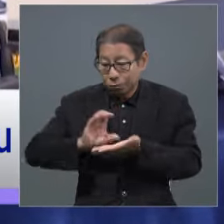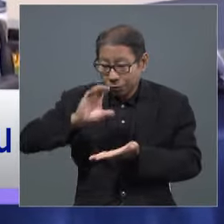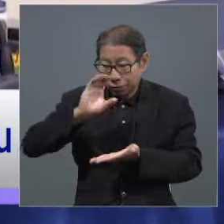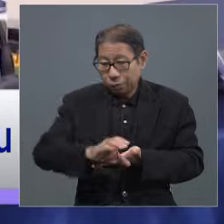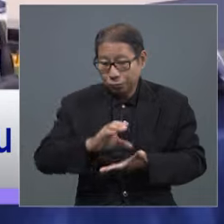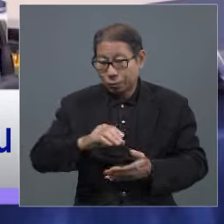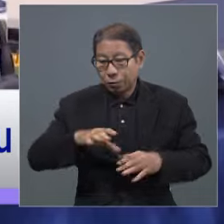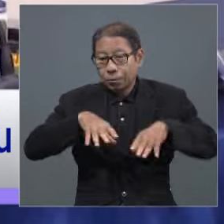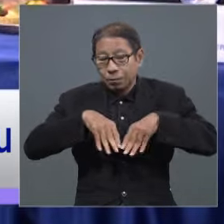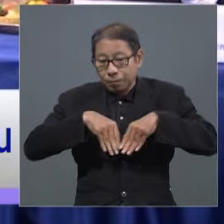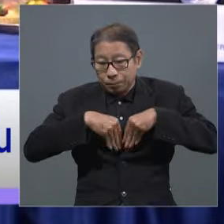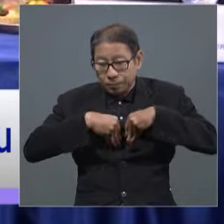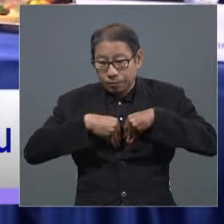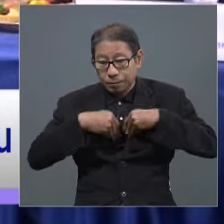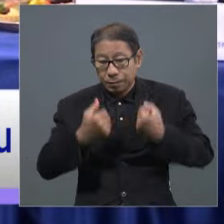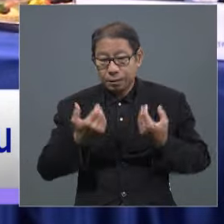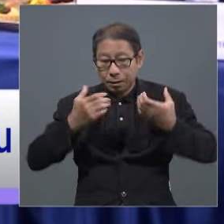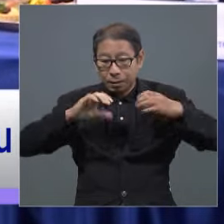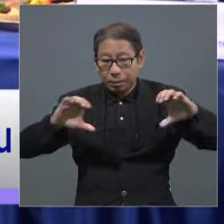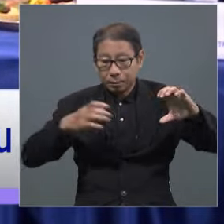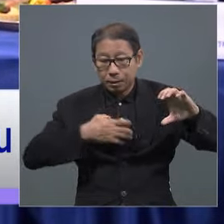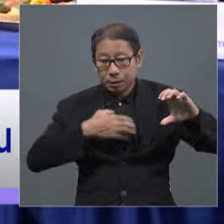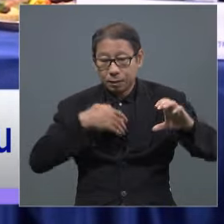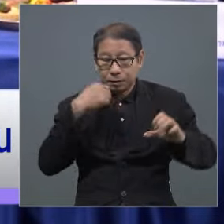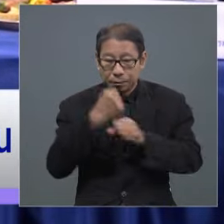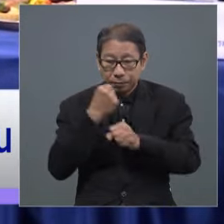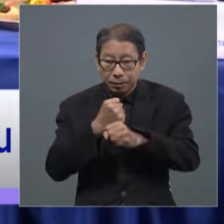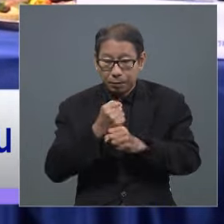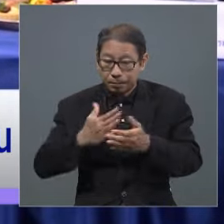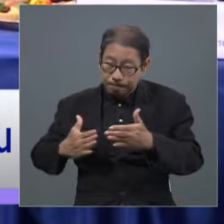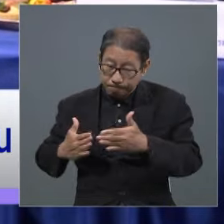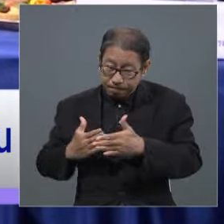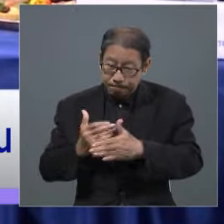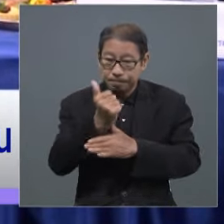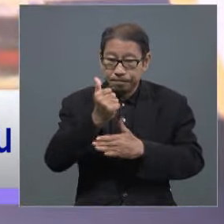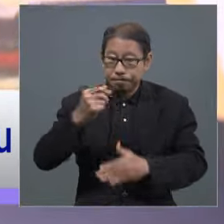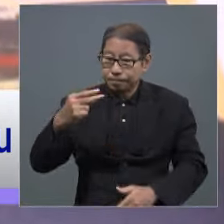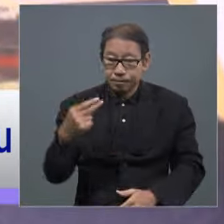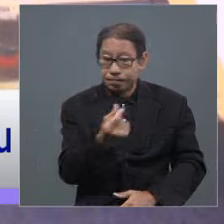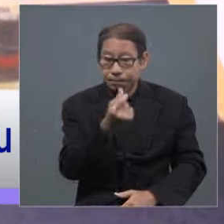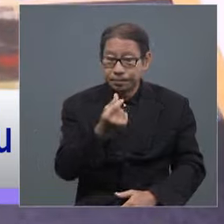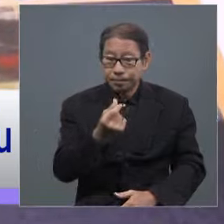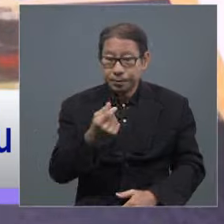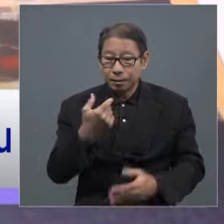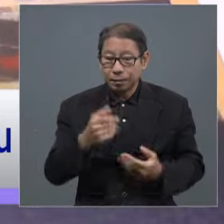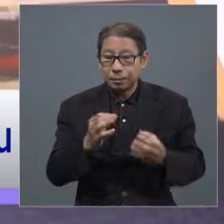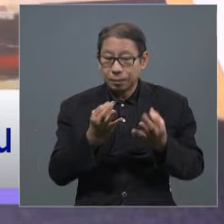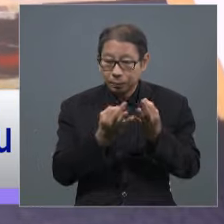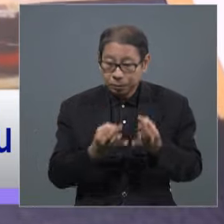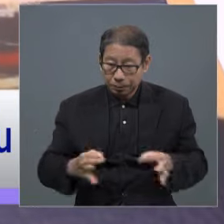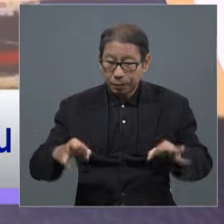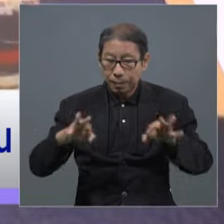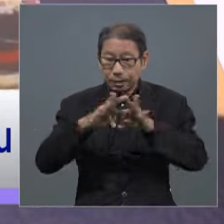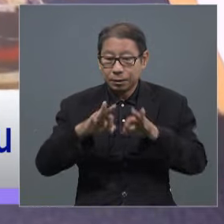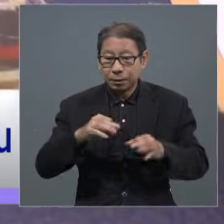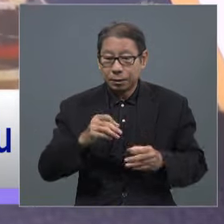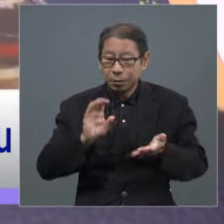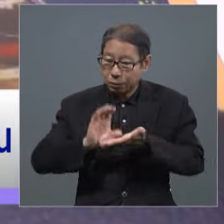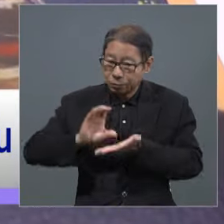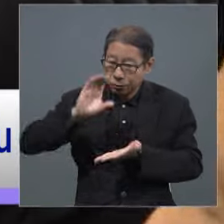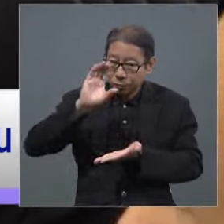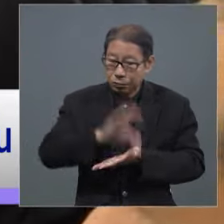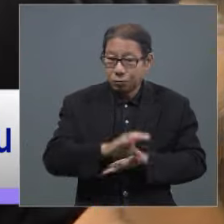ากขึ้นรัฐบาลเองก็อยากจะให้การดำเนินการสำเร็จเนี่ยโดยเร็วด้วยเพราะถือว่าเป็นจิ๊กซอหรือว่าส่วนสำคัญในการลงทุน